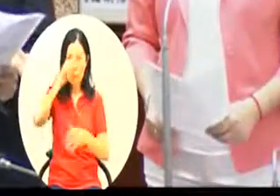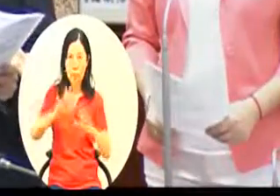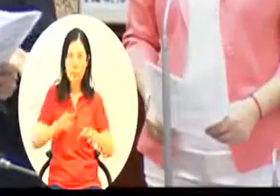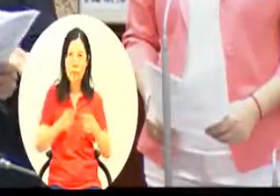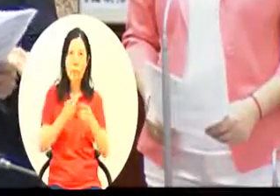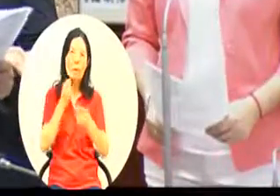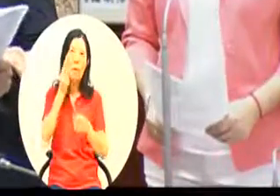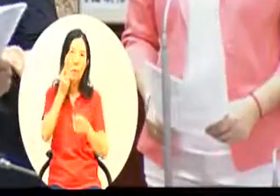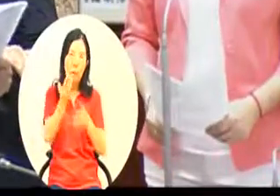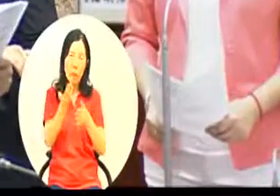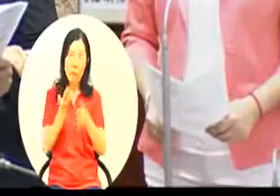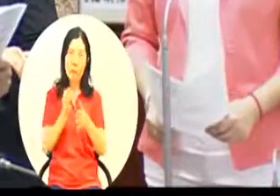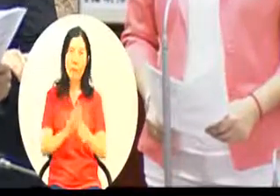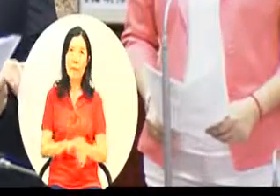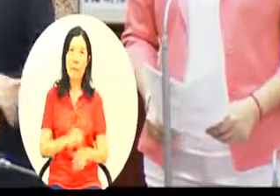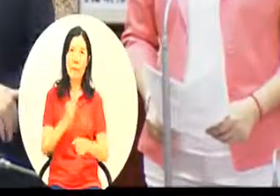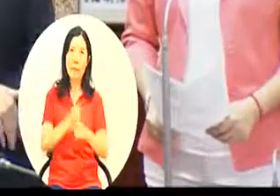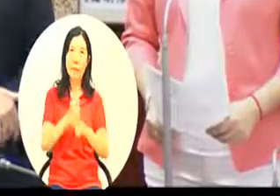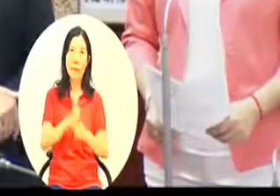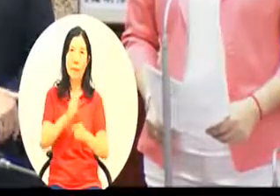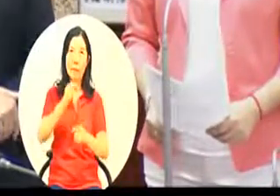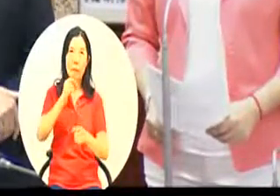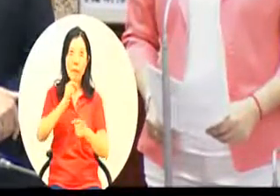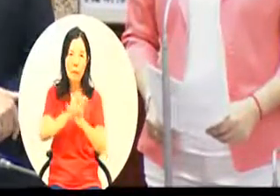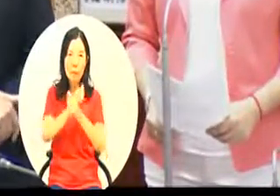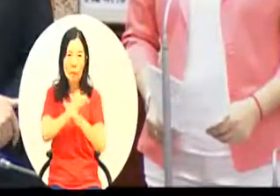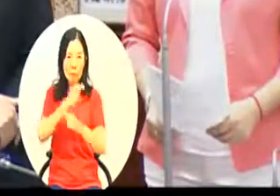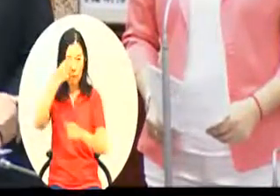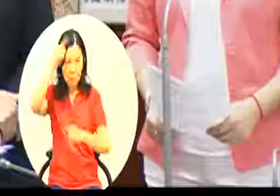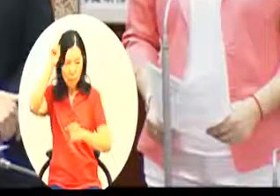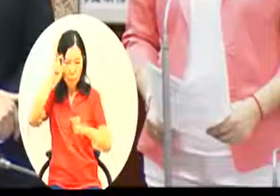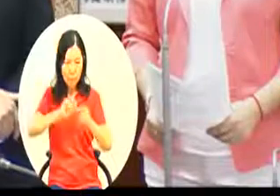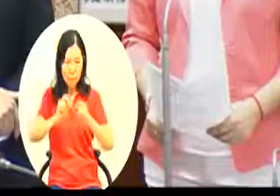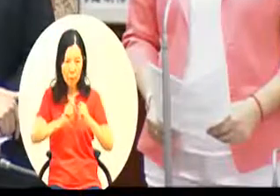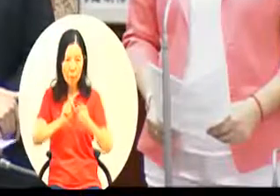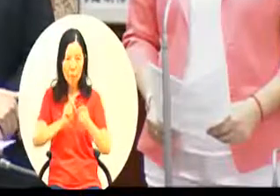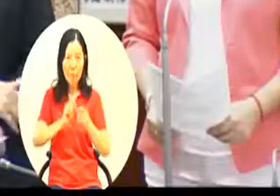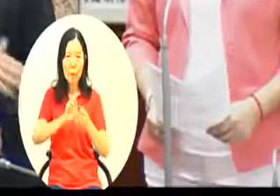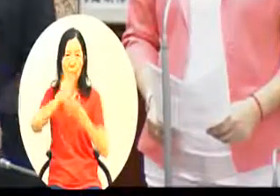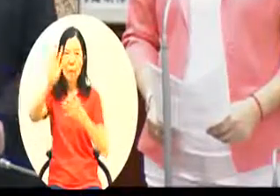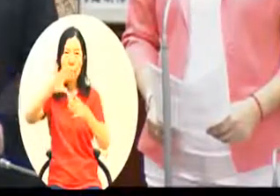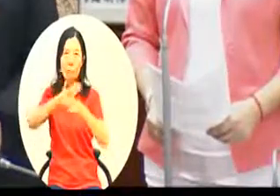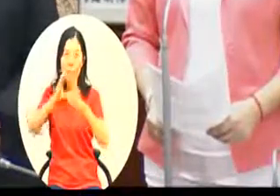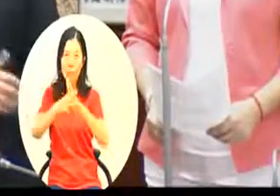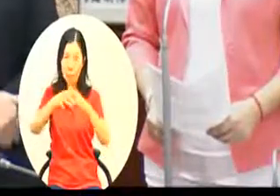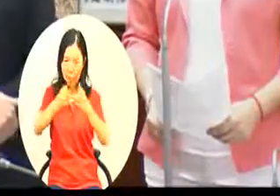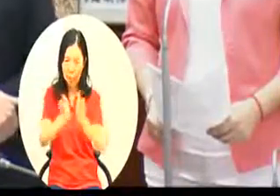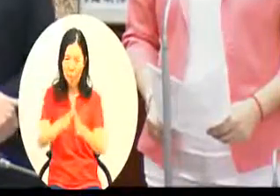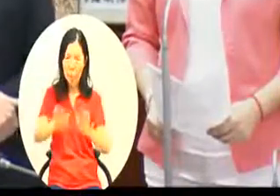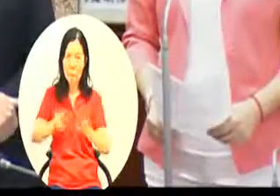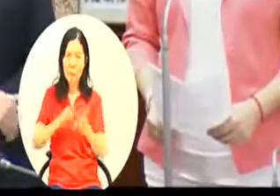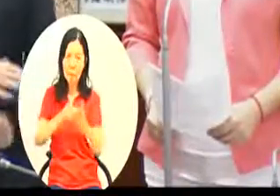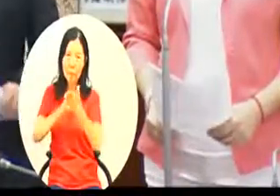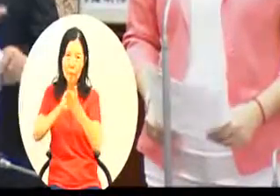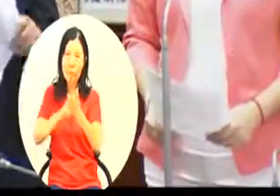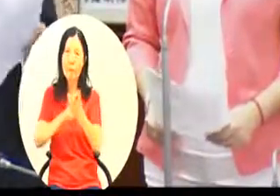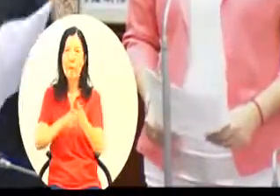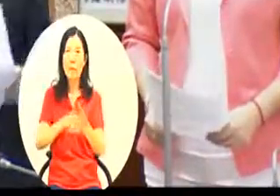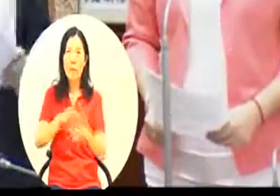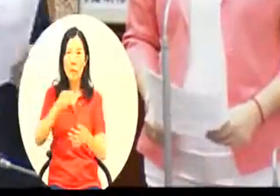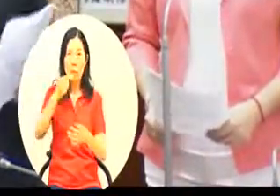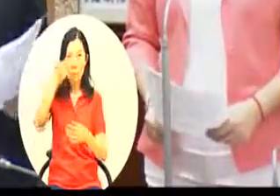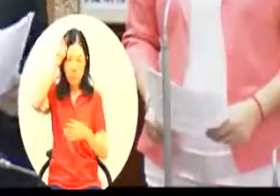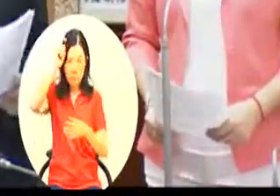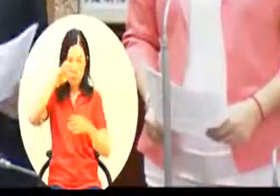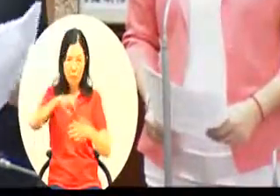好，我们已经有做这个考古视觉的研究计划，已经报请文化部。我们现在积极在争取，希望可以设立遗址公园，但是那个经